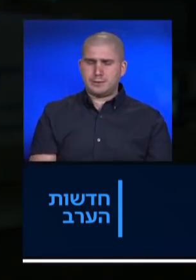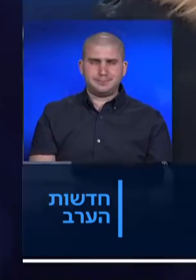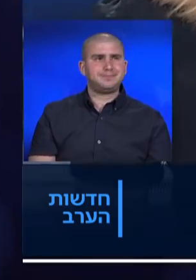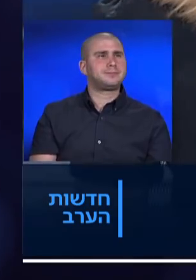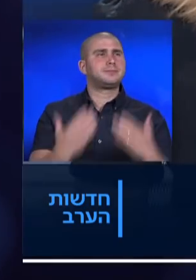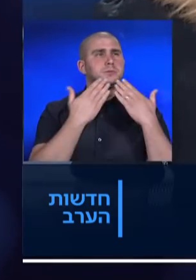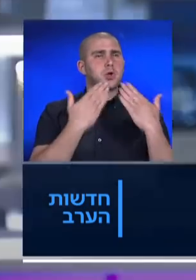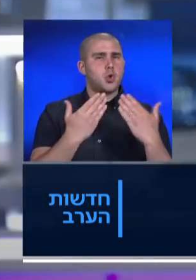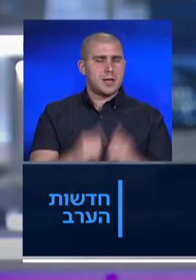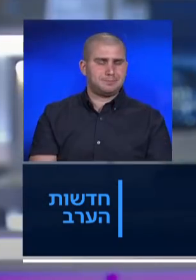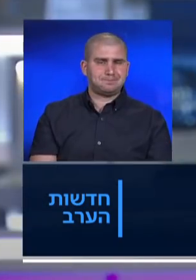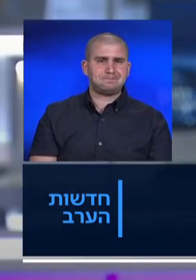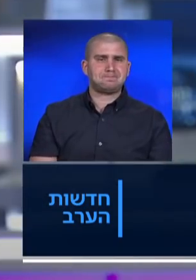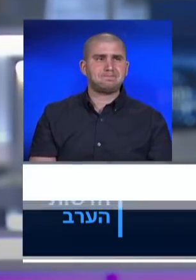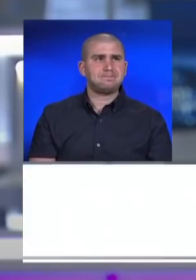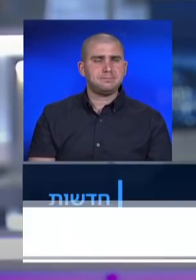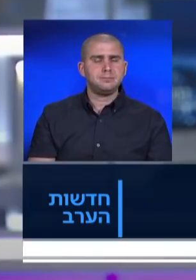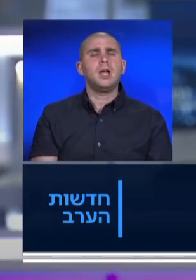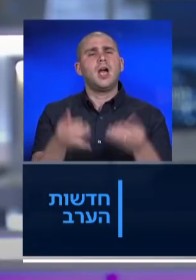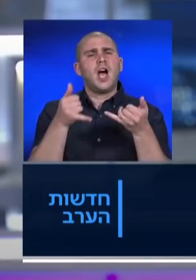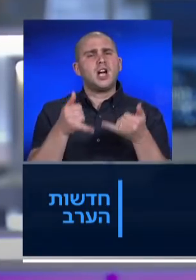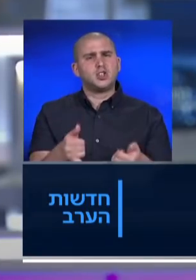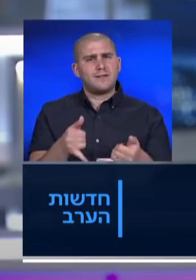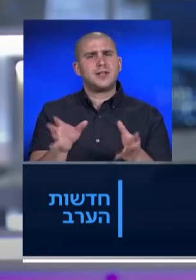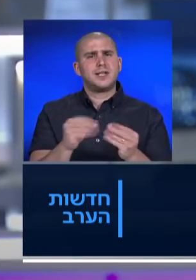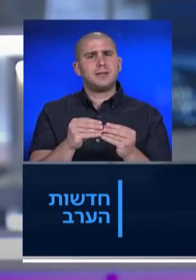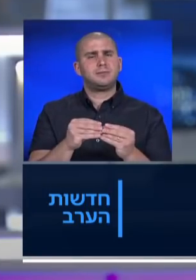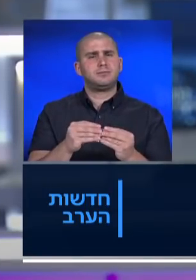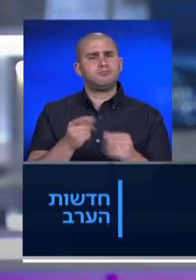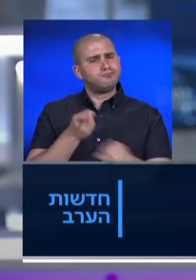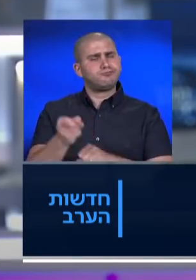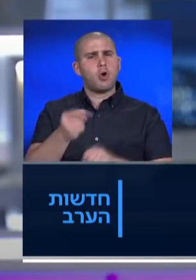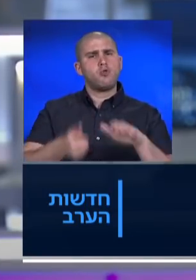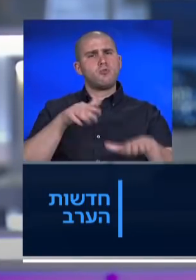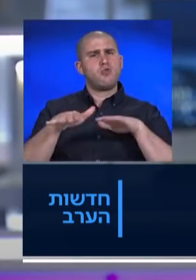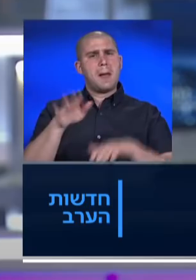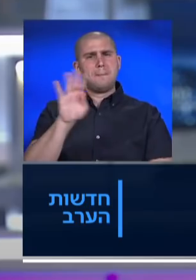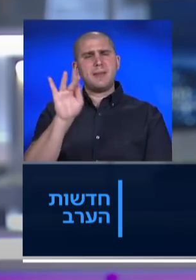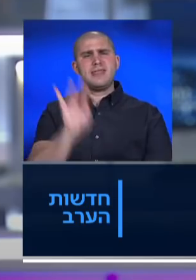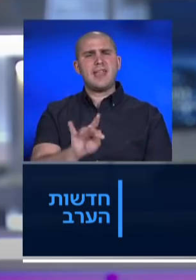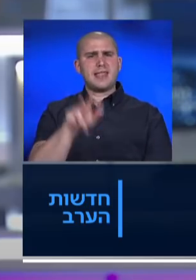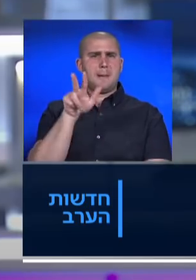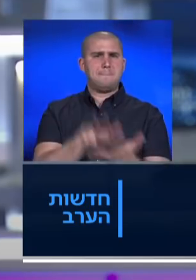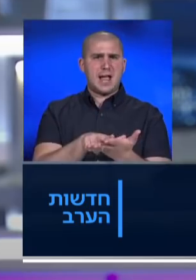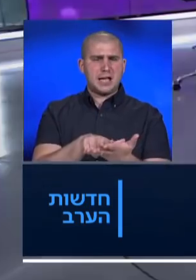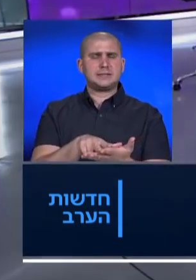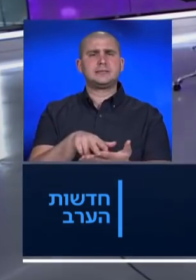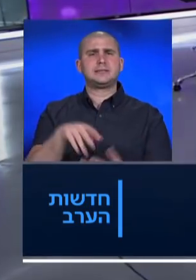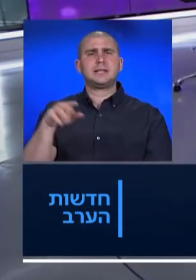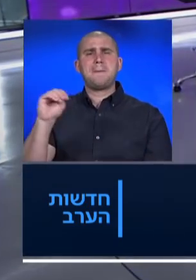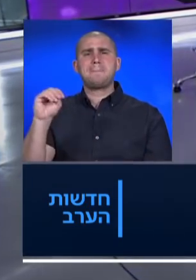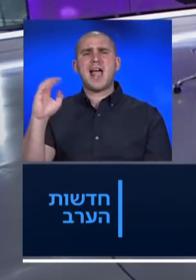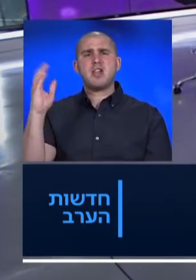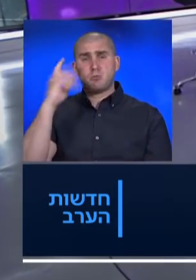תודה. עכשיו אנחנו נהיה עם התבטאות של ראש הממשלה נתניהו נגד בג"ץ. מיכאל שמש, זה קורה בשיחה סגורה אתמול,